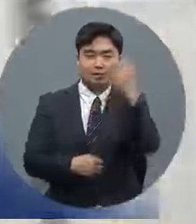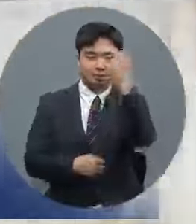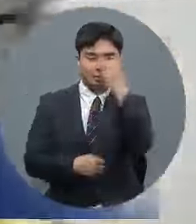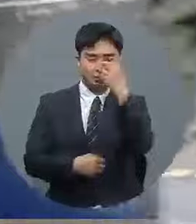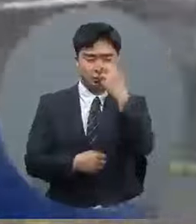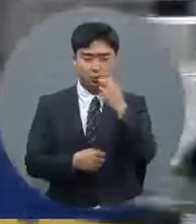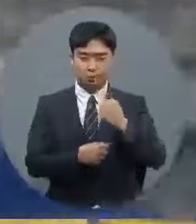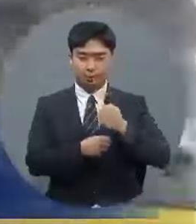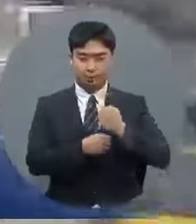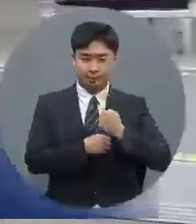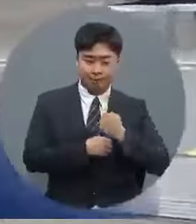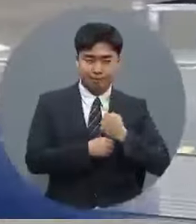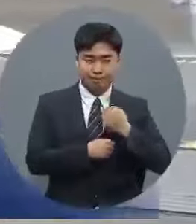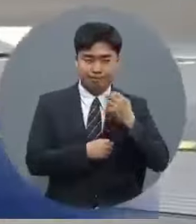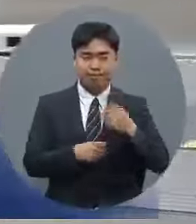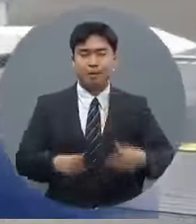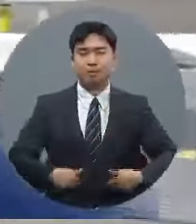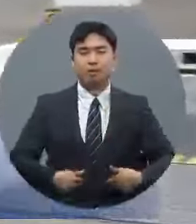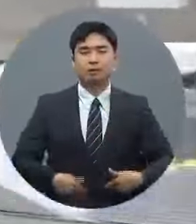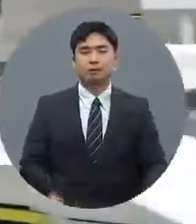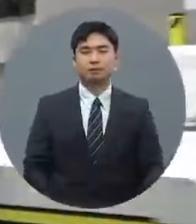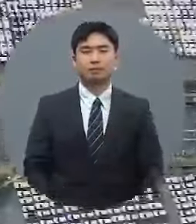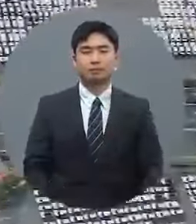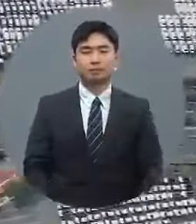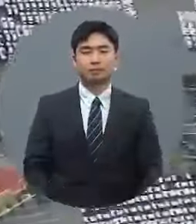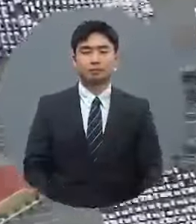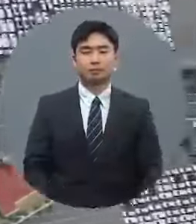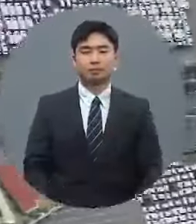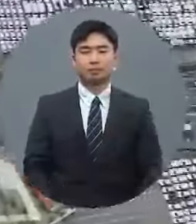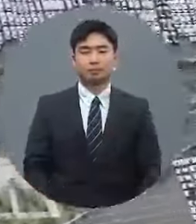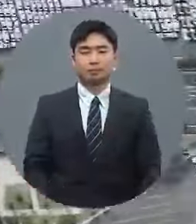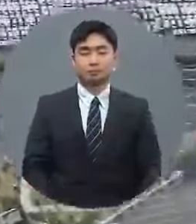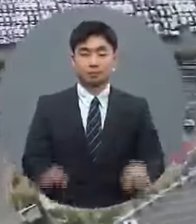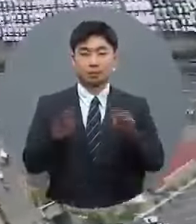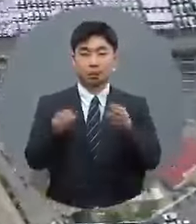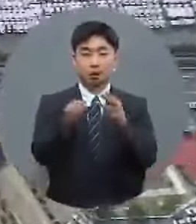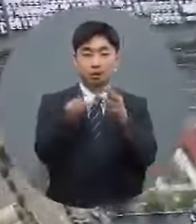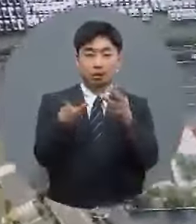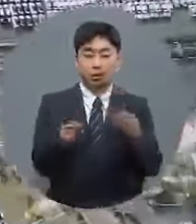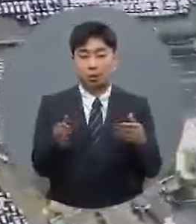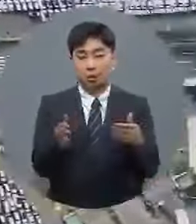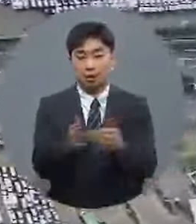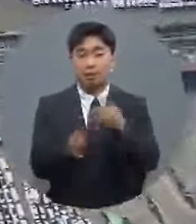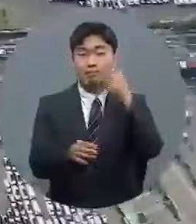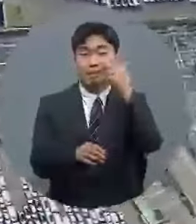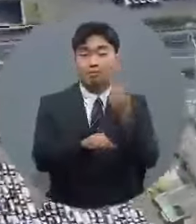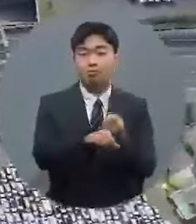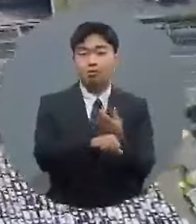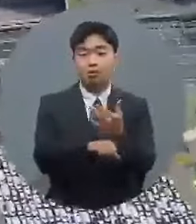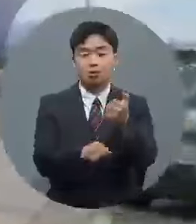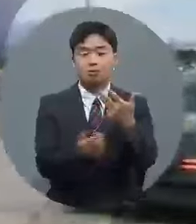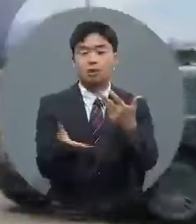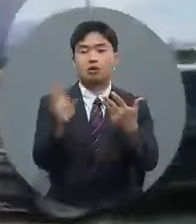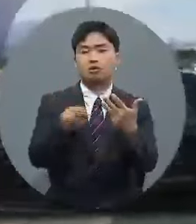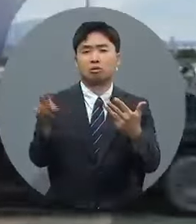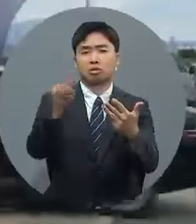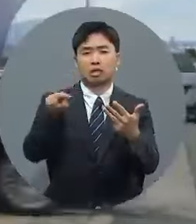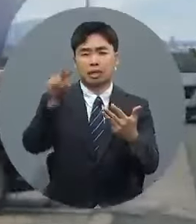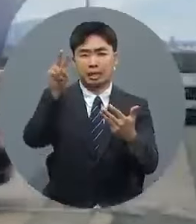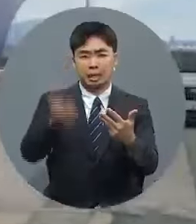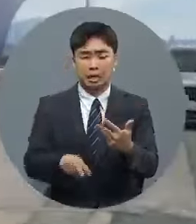없어 지속적인 모니터링이 필요합니다 올 1분기 울산의 대미국 수출은 58억 달러